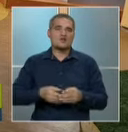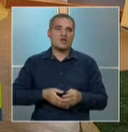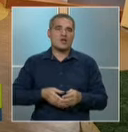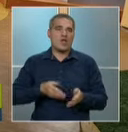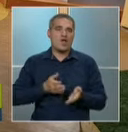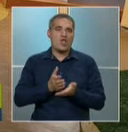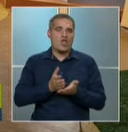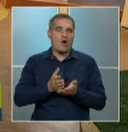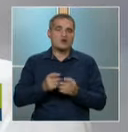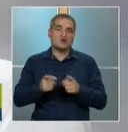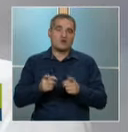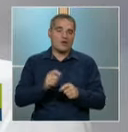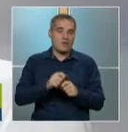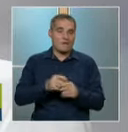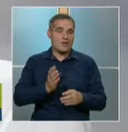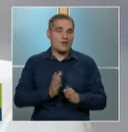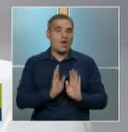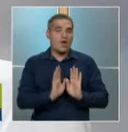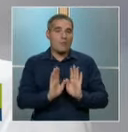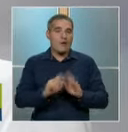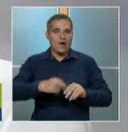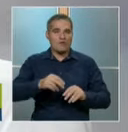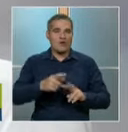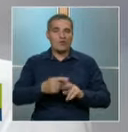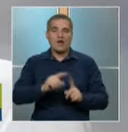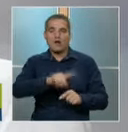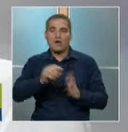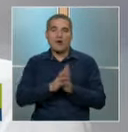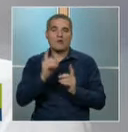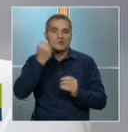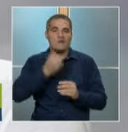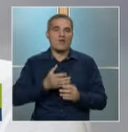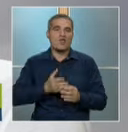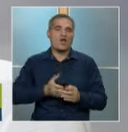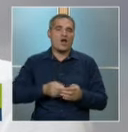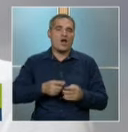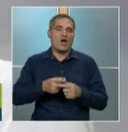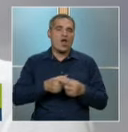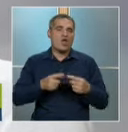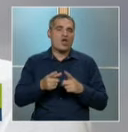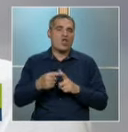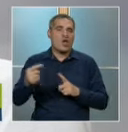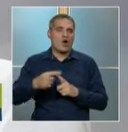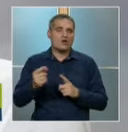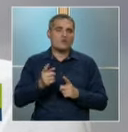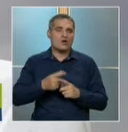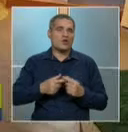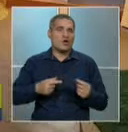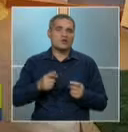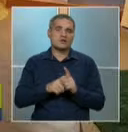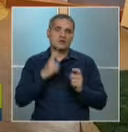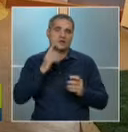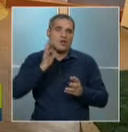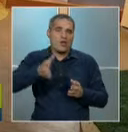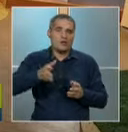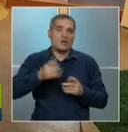е създаден да ти помогне в кухнята, обаче някои хора биха го ползвали за нещо лошо. Така и има технологии, които действително са създадени за